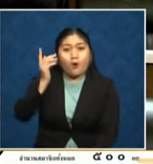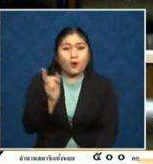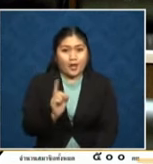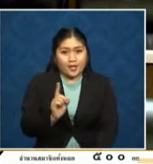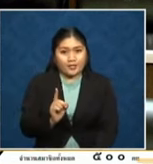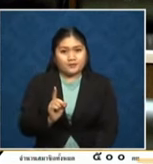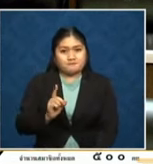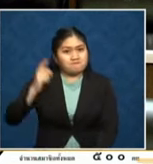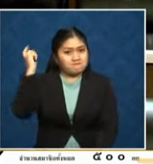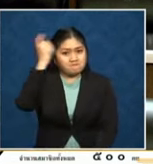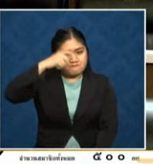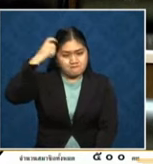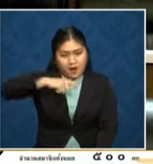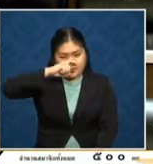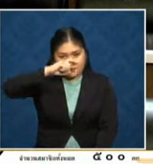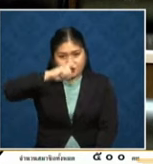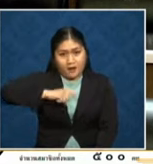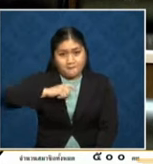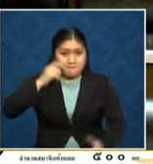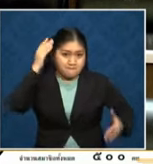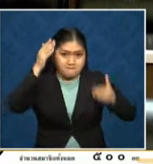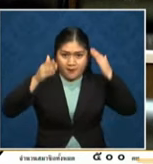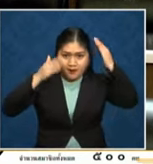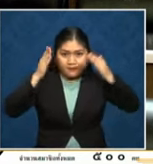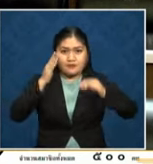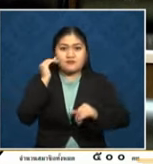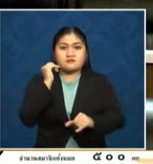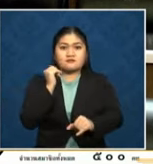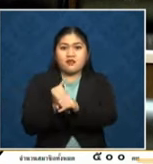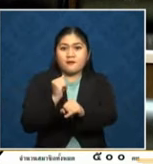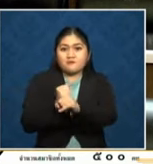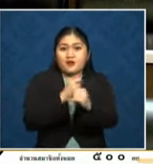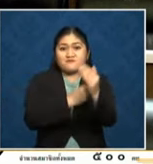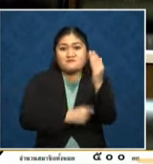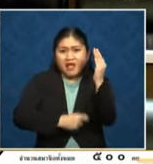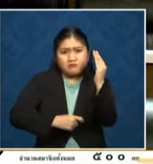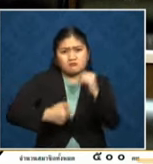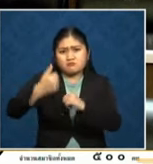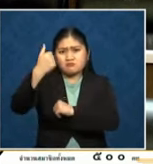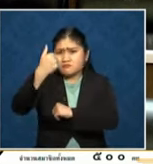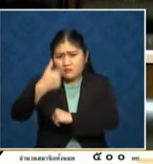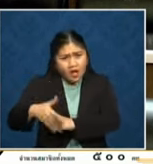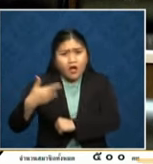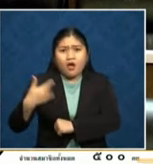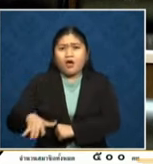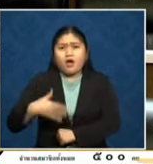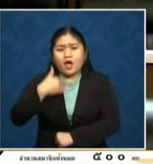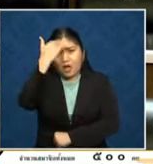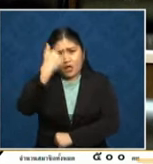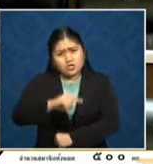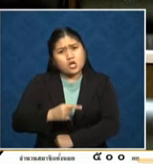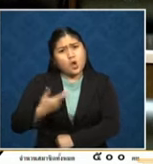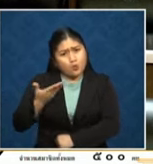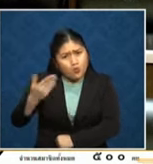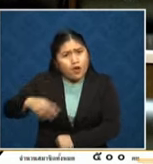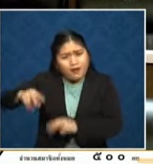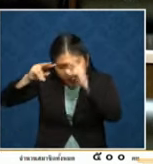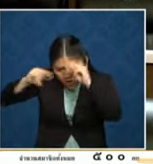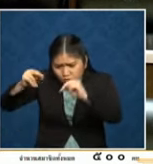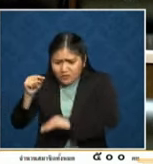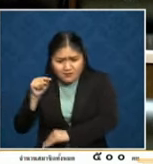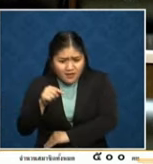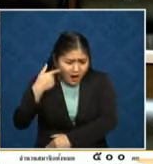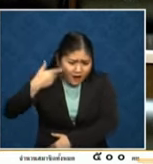พม่าไทยมาเลเซียทำทานสิทธิ์ทำยางทานสิทธิ์ไม่ได้ดังนั้นท่านนายกรัฐมนตรีได้สั่งการไป